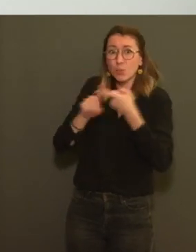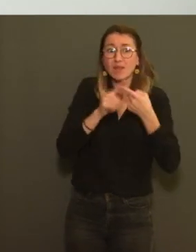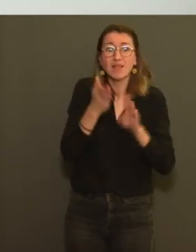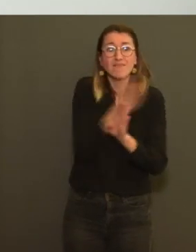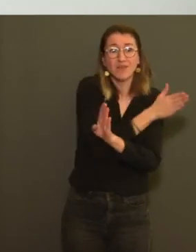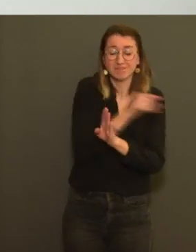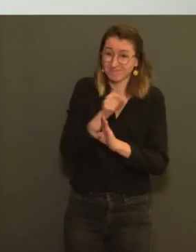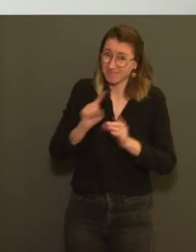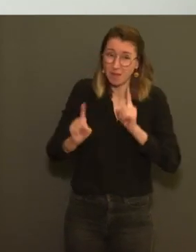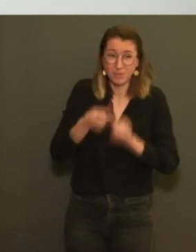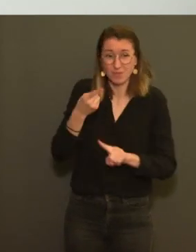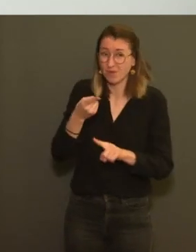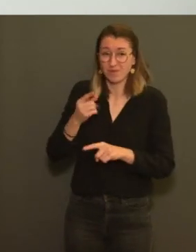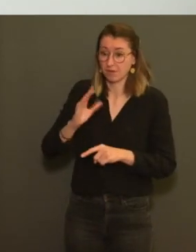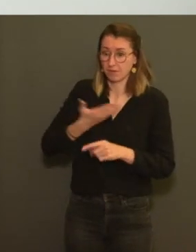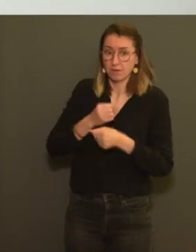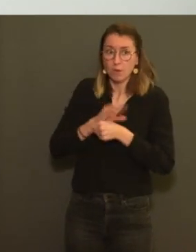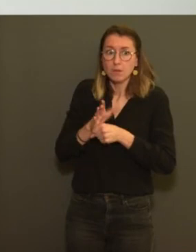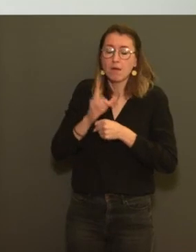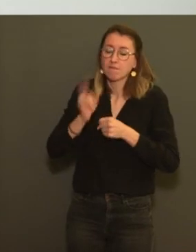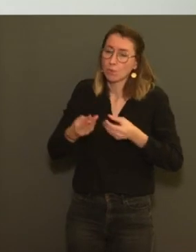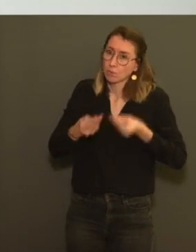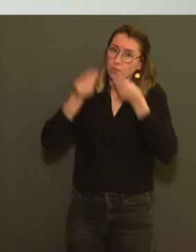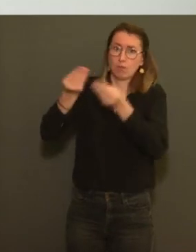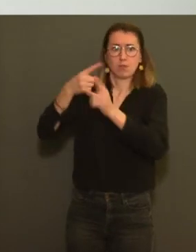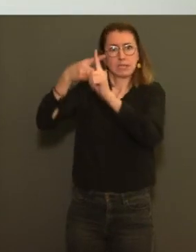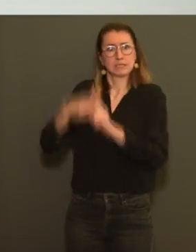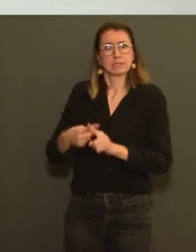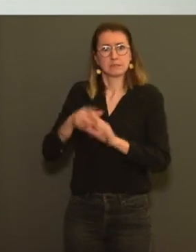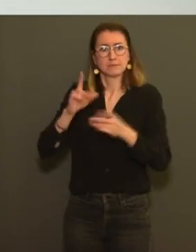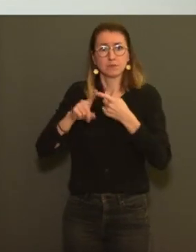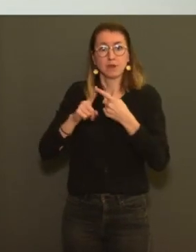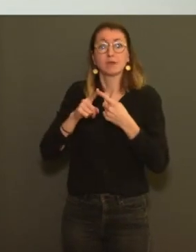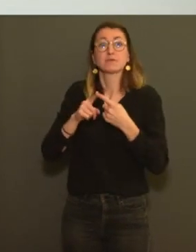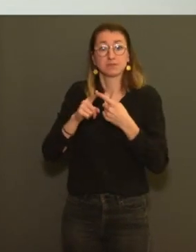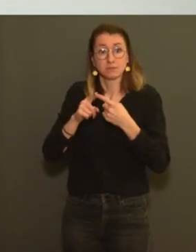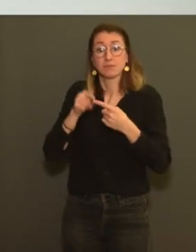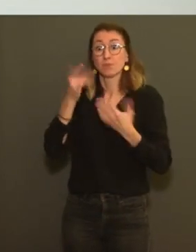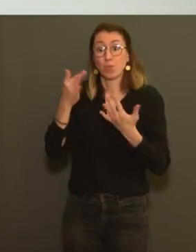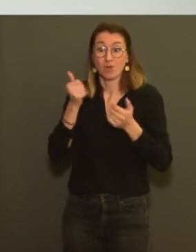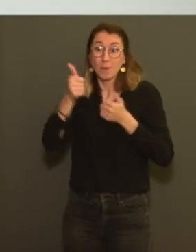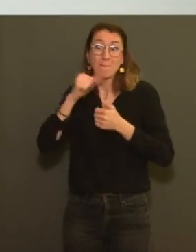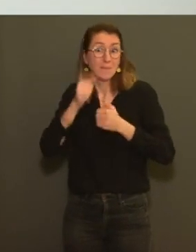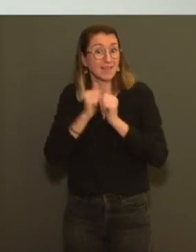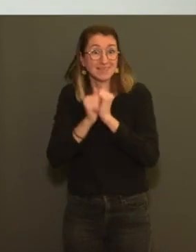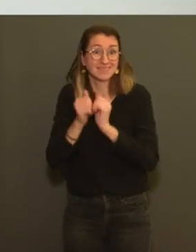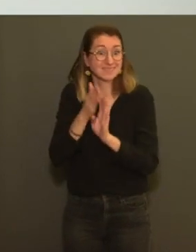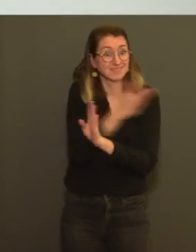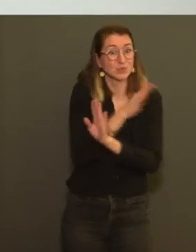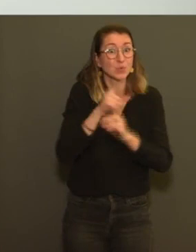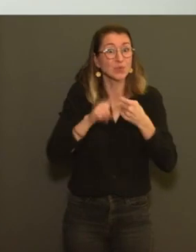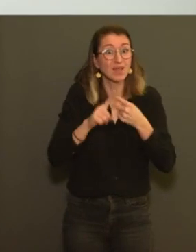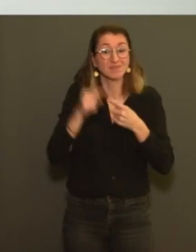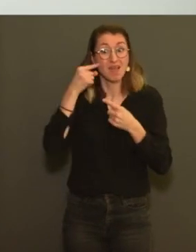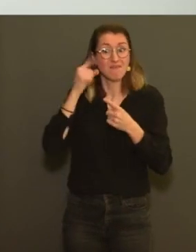ceux-ci, qui ne seront pas testés, puissent être mis en quarantaine. Merci à tous ceux qui ont collaboré à tous ces tests qui ont été